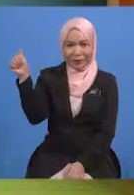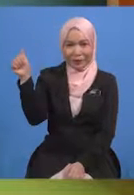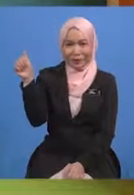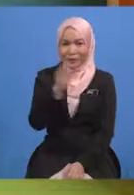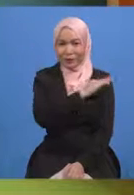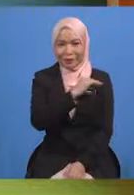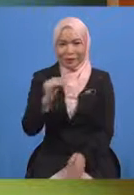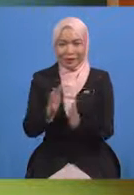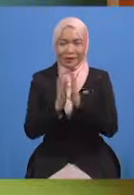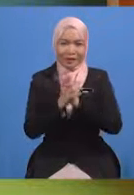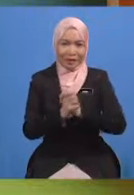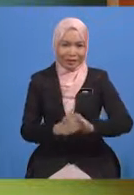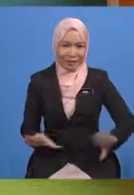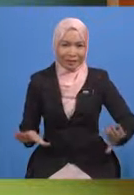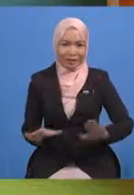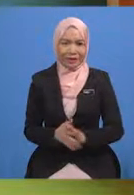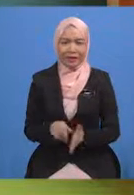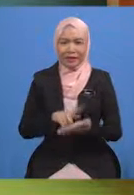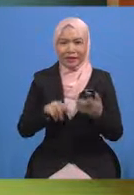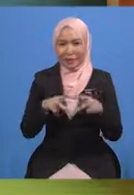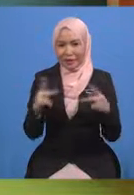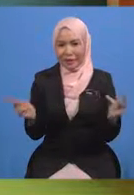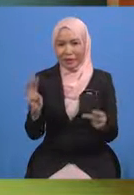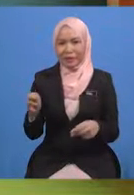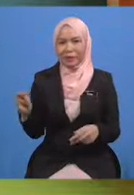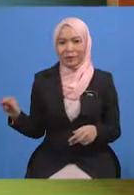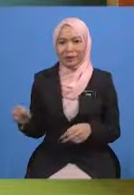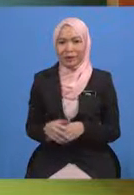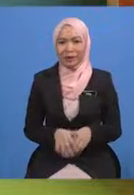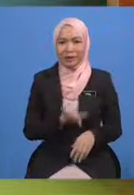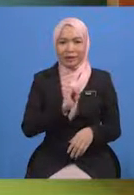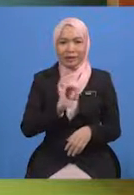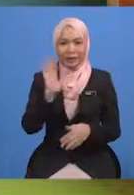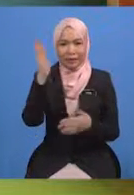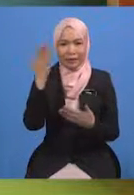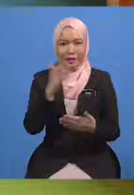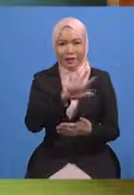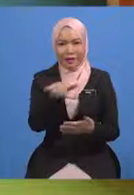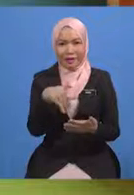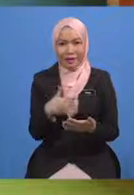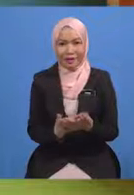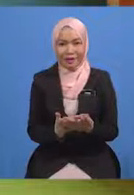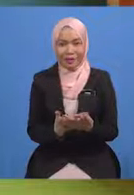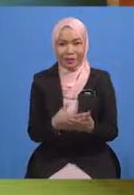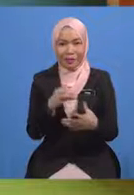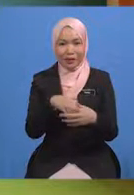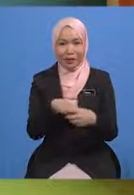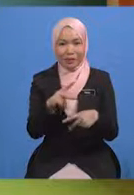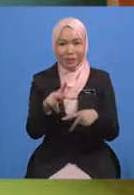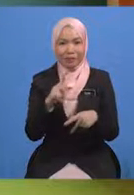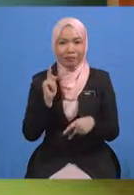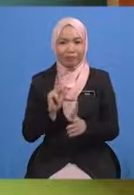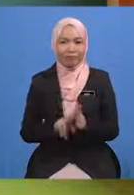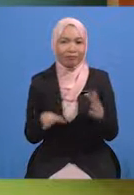Assalamualaikum dan salam sejahtera. Apa khabar murid-murid? Saya harap murid-murid sekalian dalam keadaan